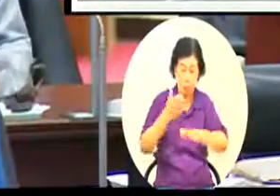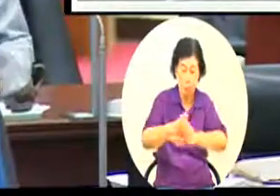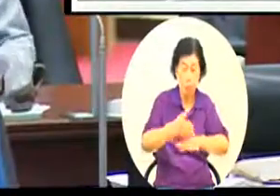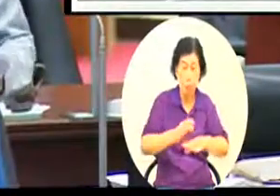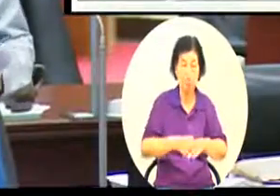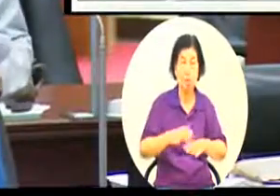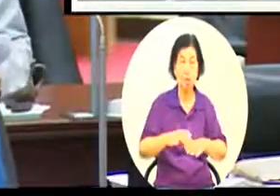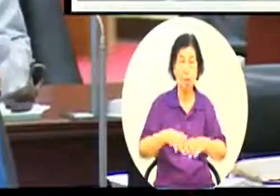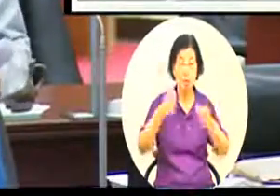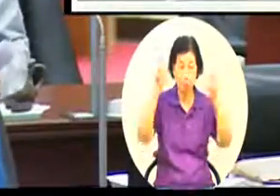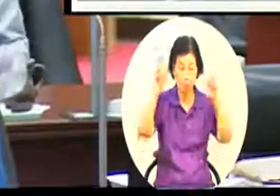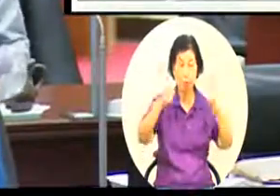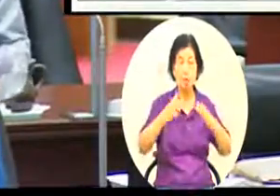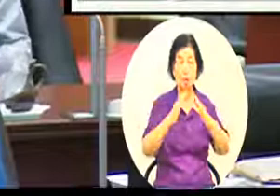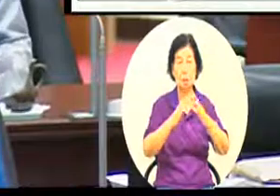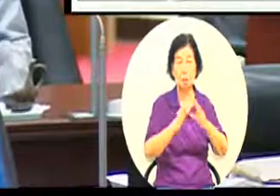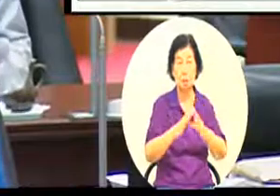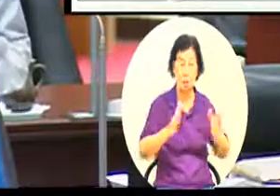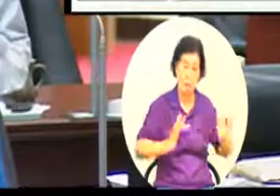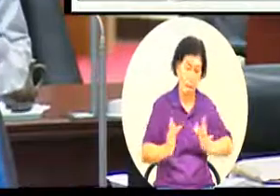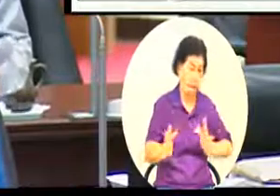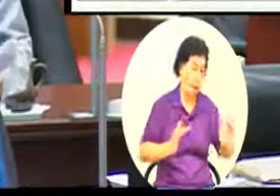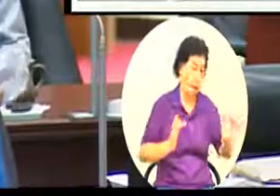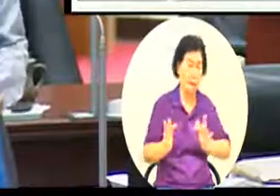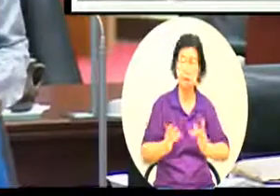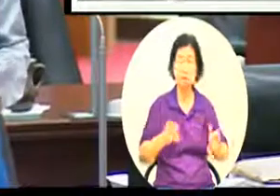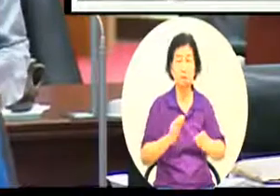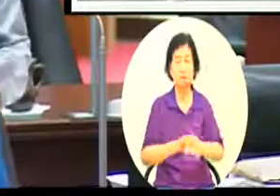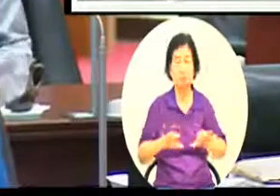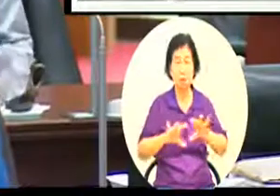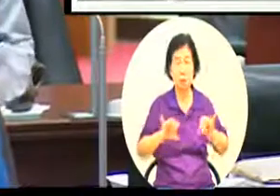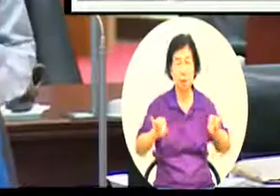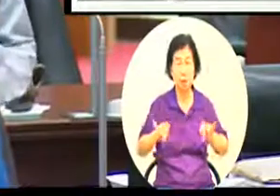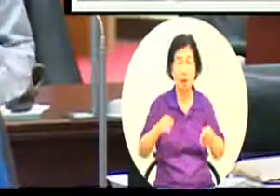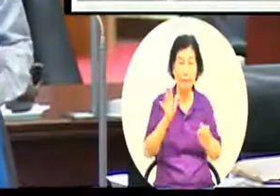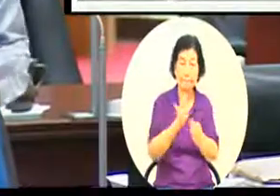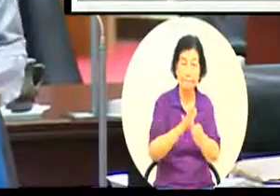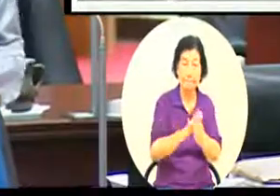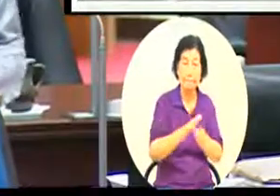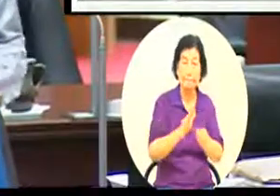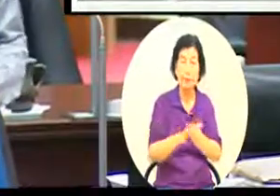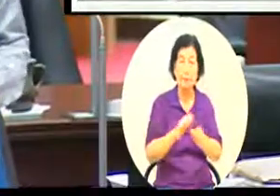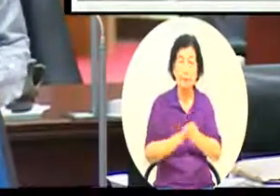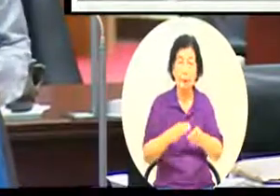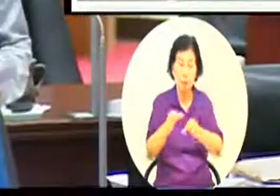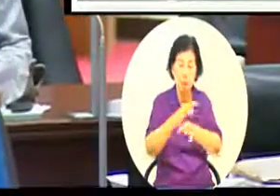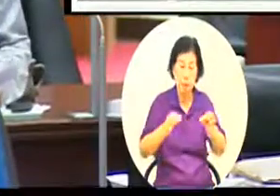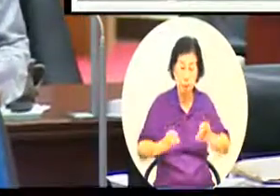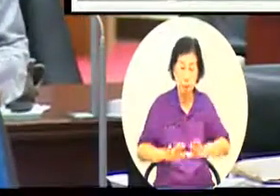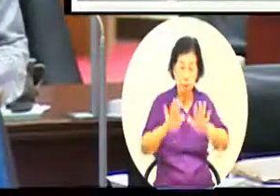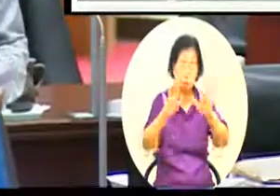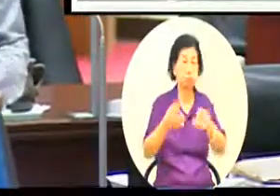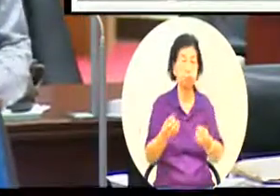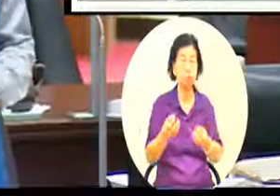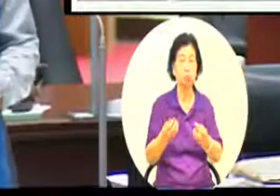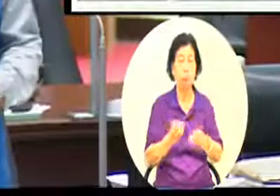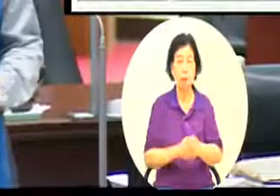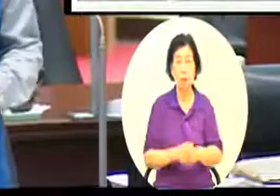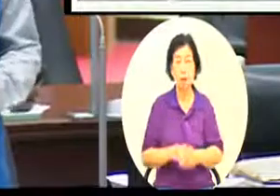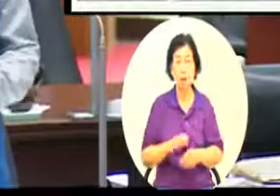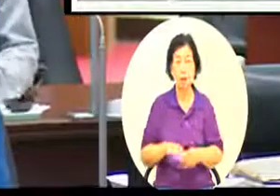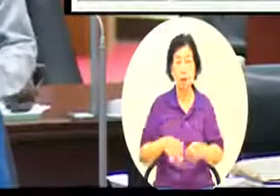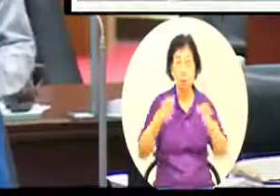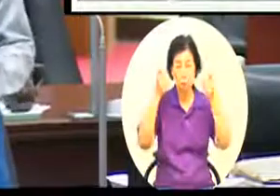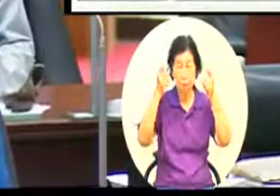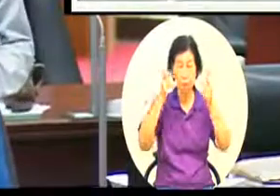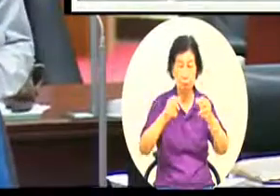哈，目前还是没有带动地方的繁荣，代表我们市民朋友目前还不是很认同我们高雄捷